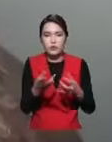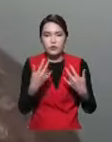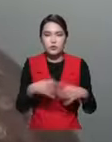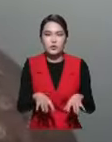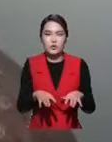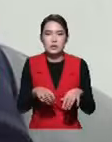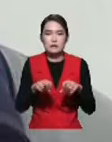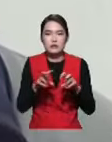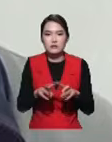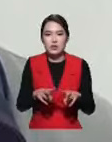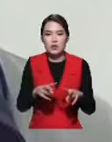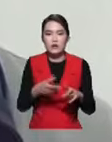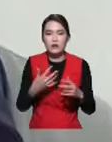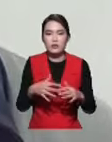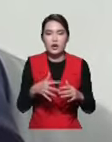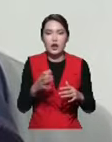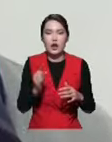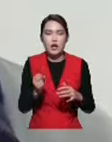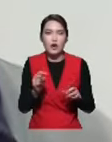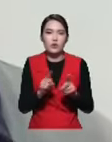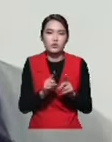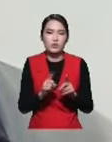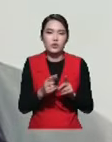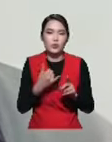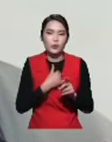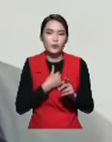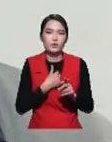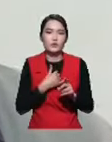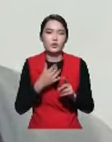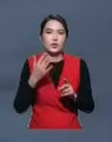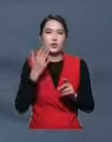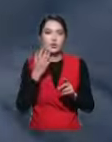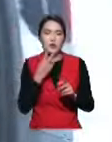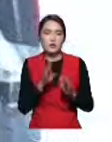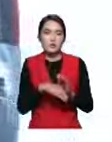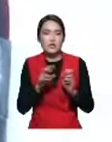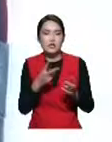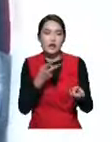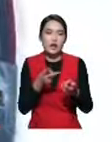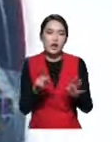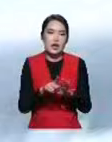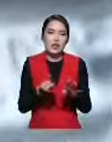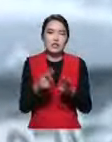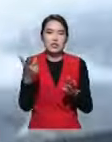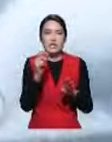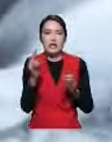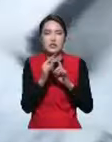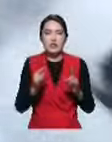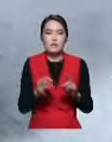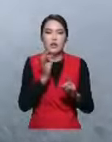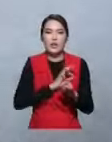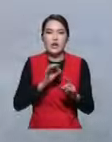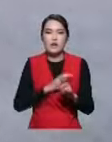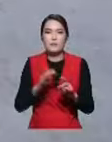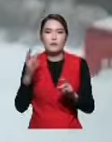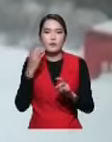специальных. А на улицу выносить, там тоже что-то советовали, на улицу вынести. Именно такие газовые баллоны использовали в печально